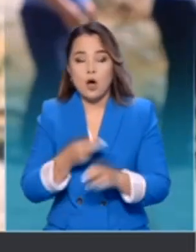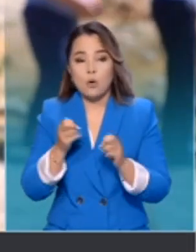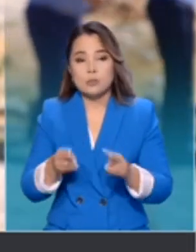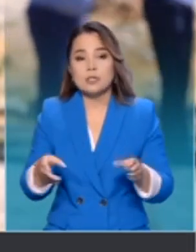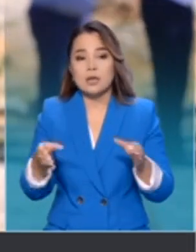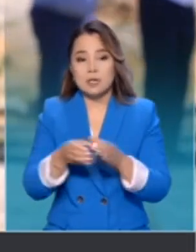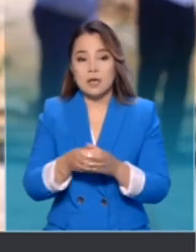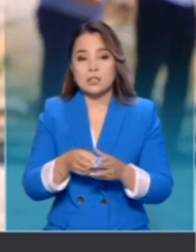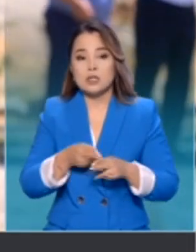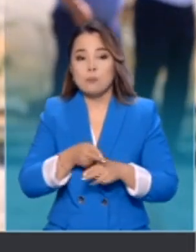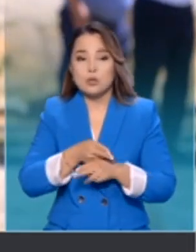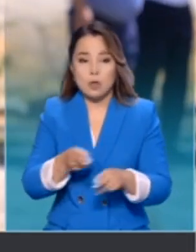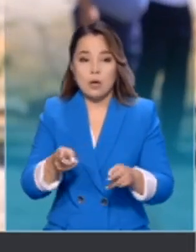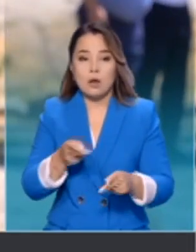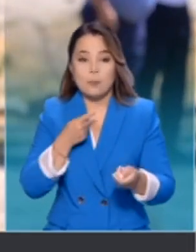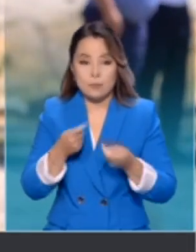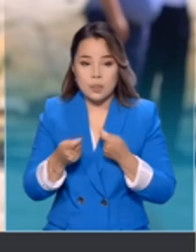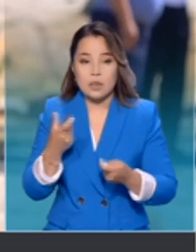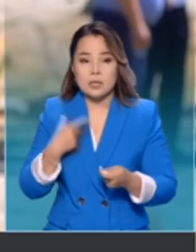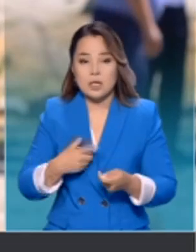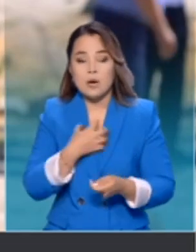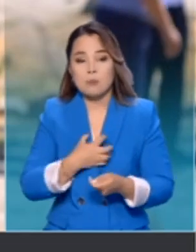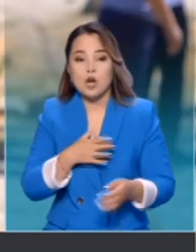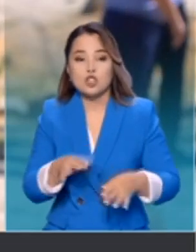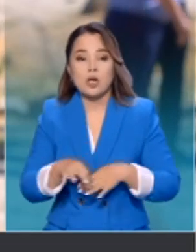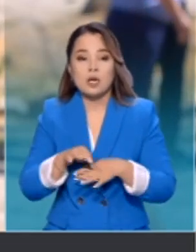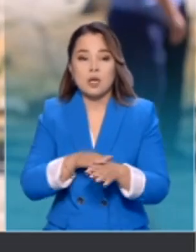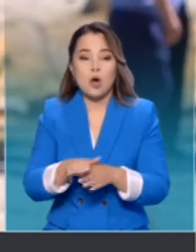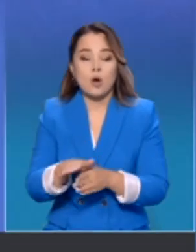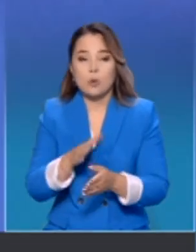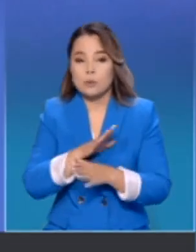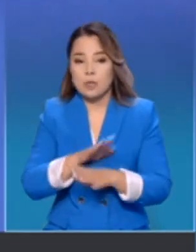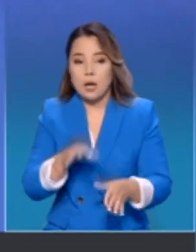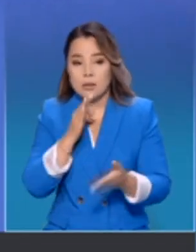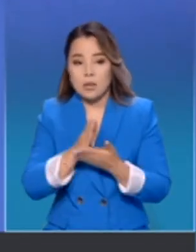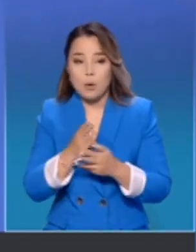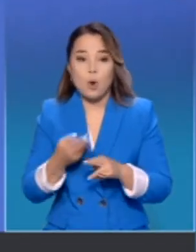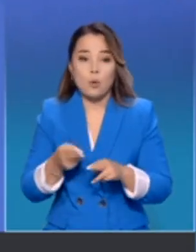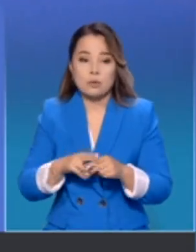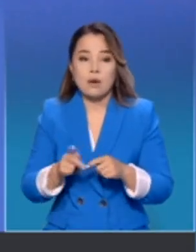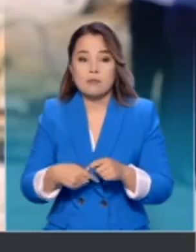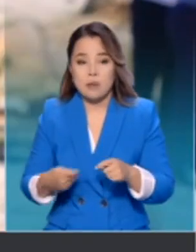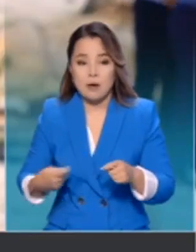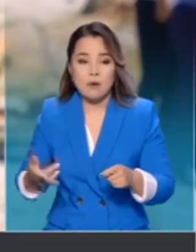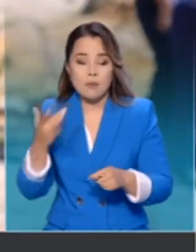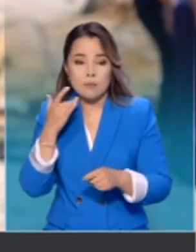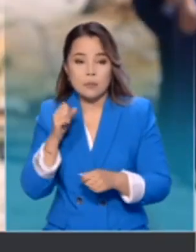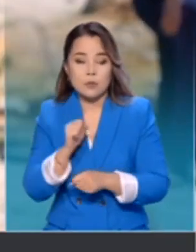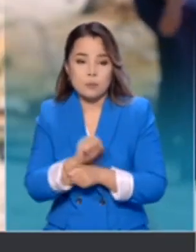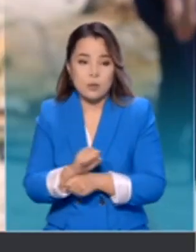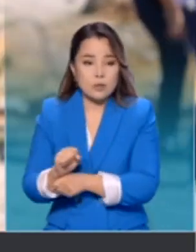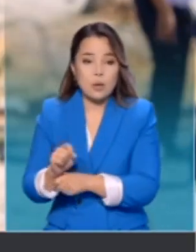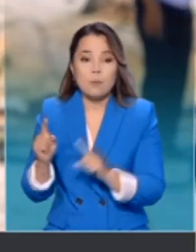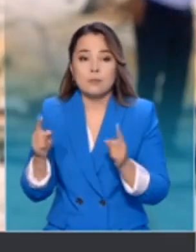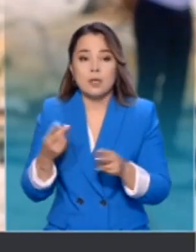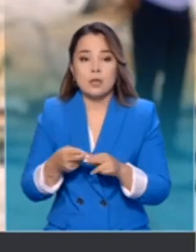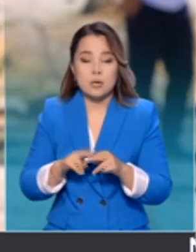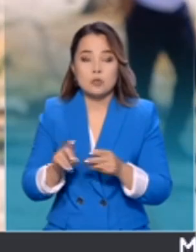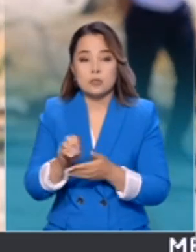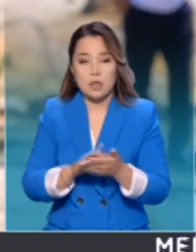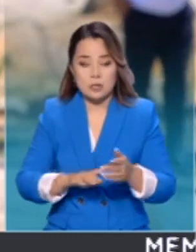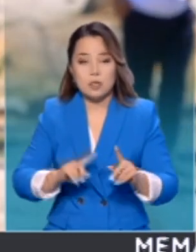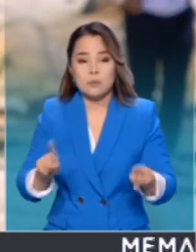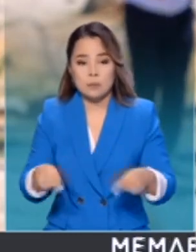қауіпсіздігін теміржолда қауіпсіз сақтаудағы негізгі шаруаның орындамауы болып отыр. Әлі созбалаңға салып келе жатыр. Енді осы мәселені біз ары қарай